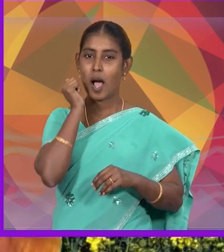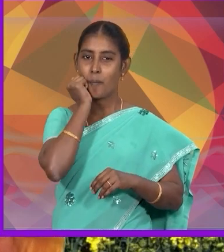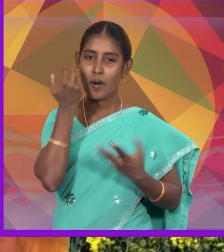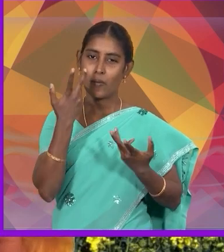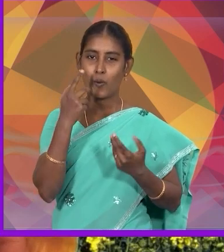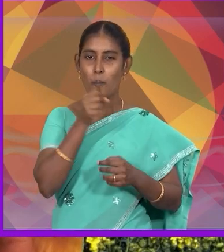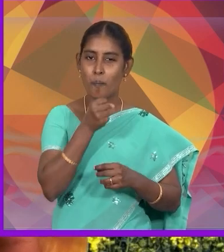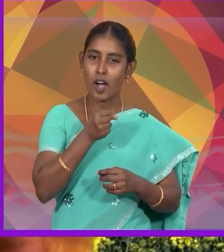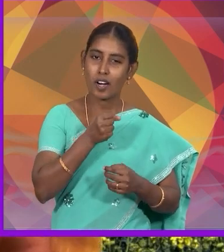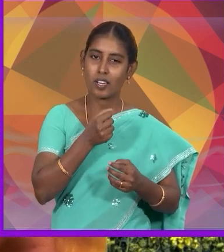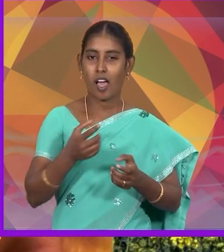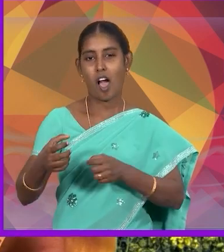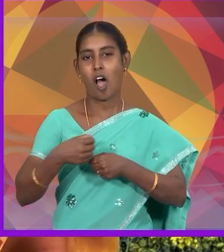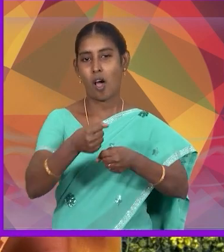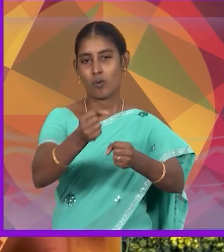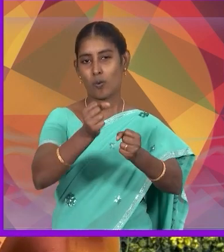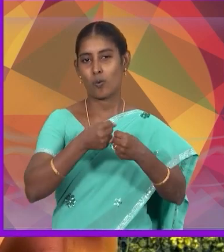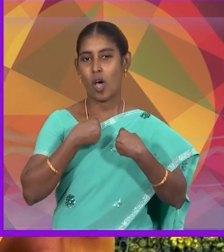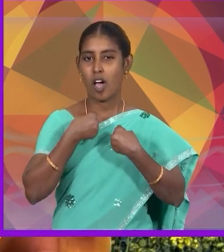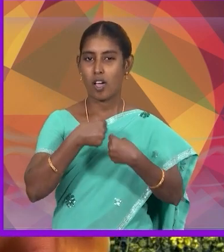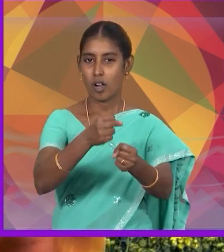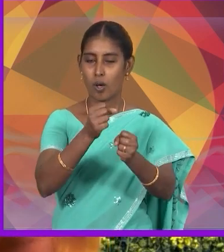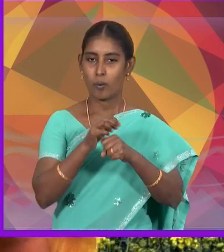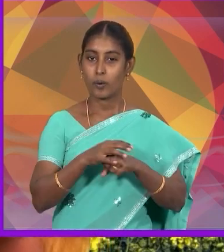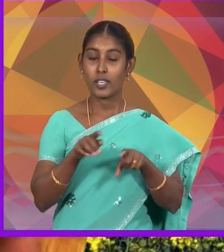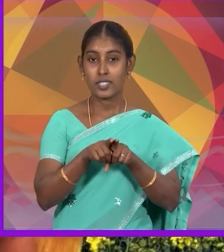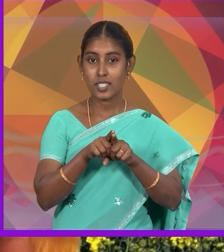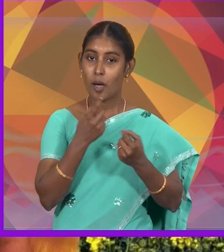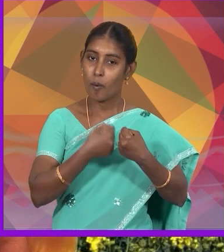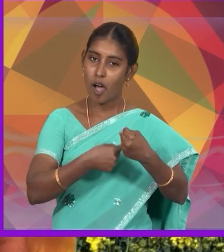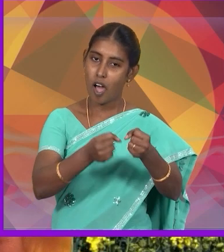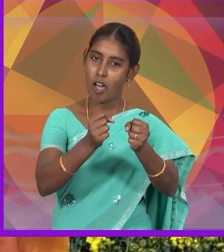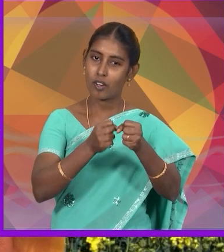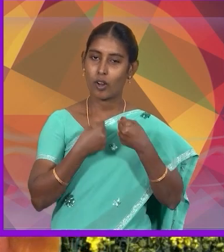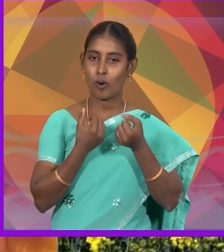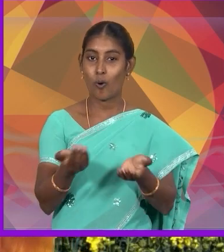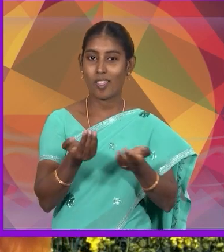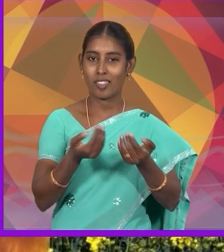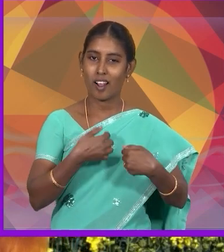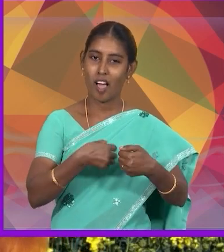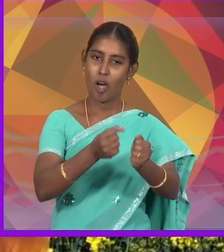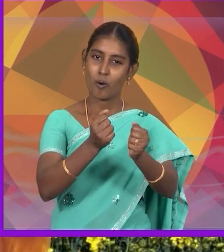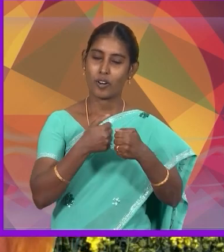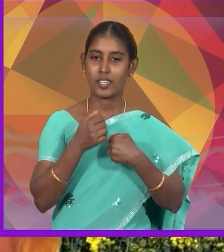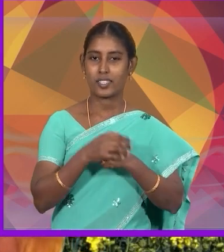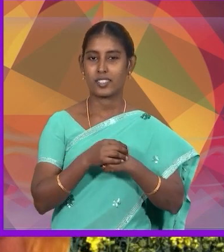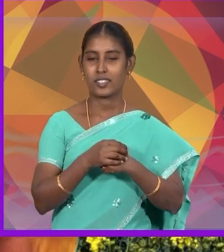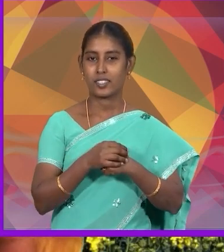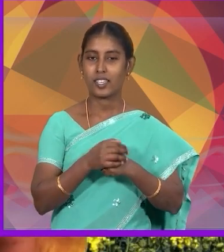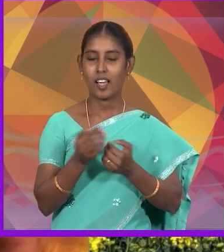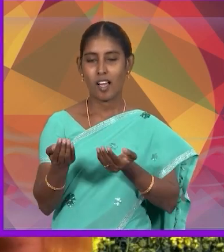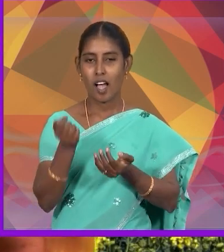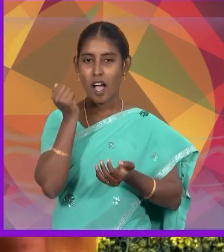பாடியிருப்பாங்க, ஆராரும் ஆரியாரோ, ஆராரும் ஆரியாரோ,